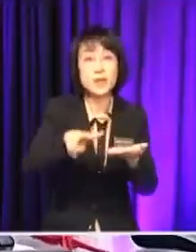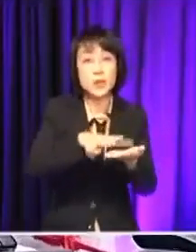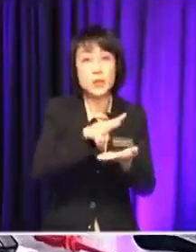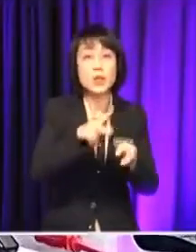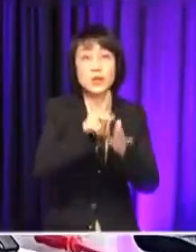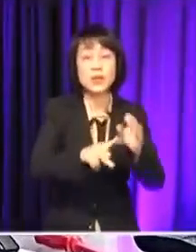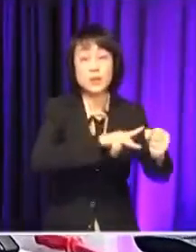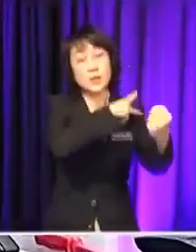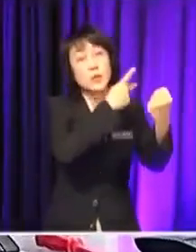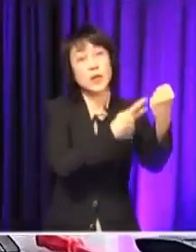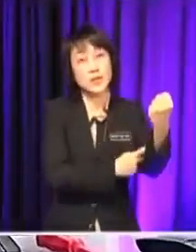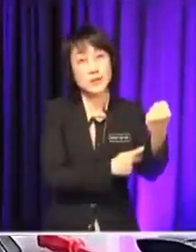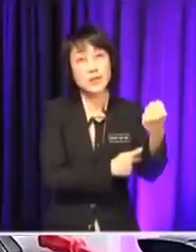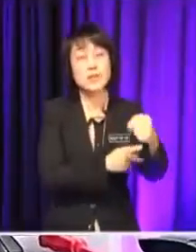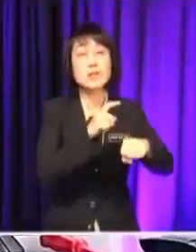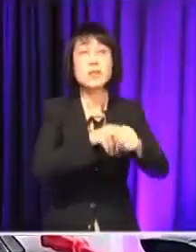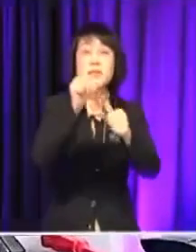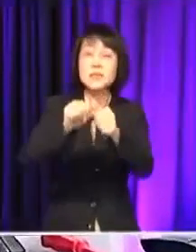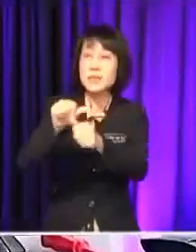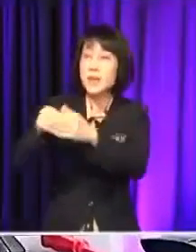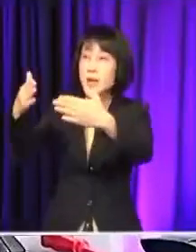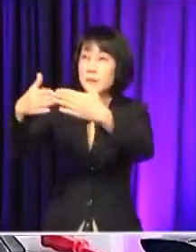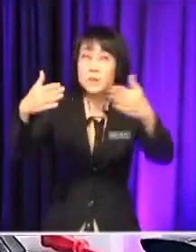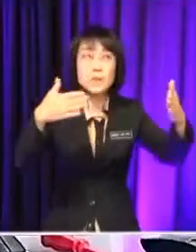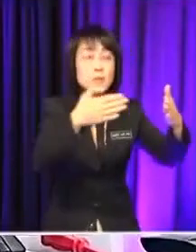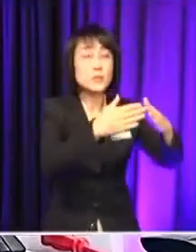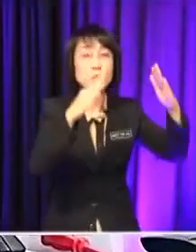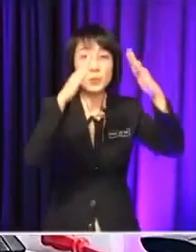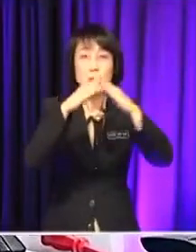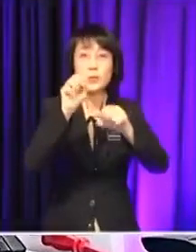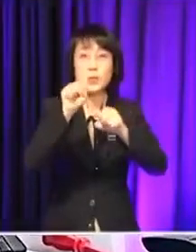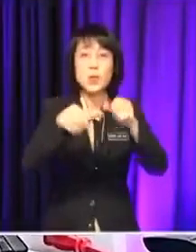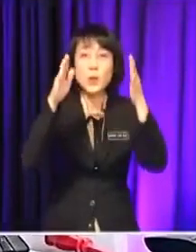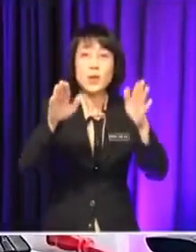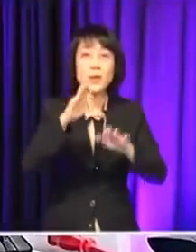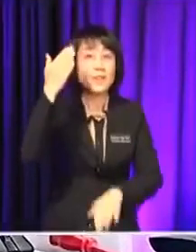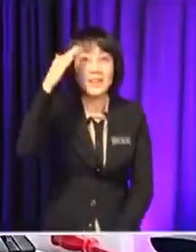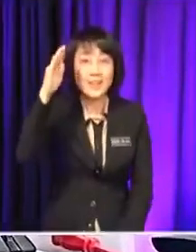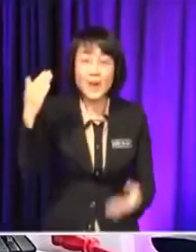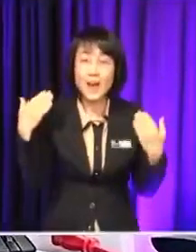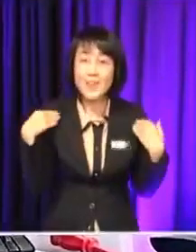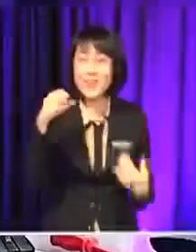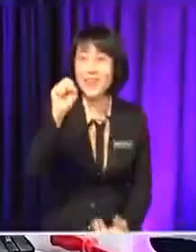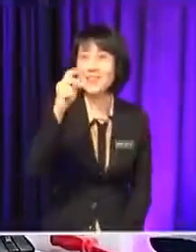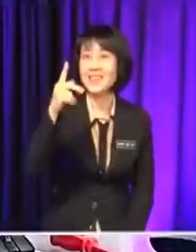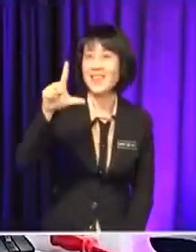kabel kuase di setiap penjuru rumah supaya Jangan tak tahu ke situ ada sqlb